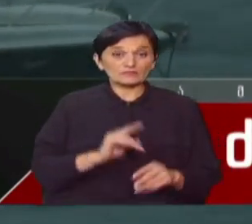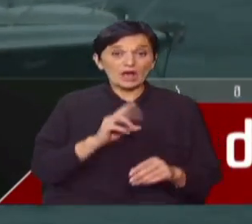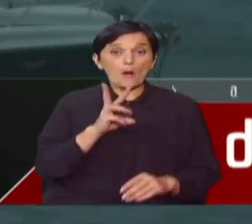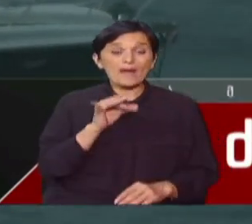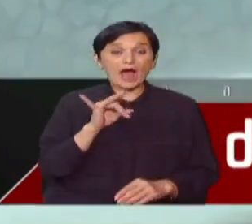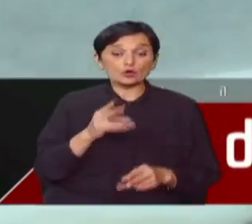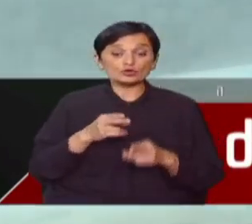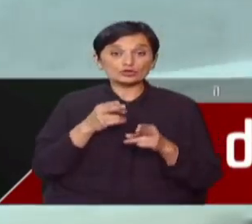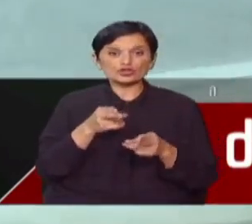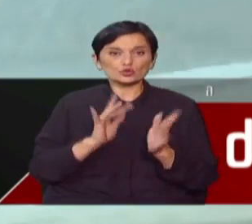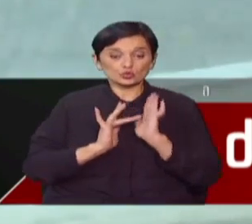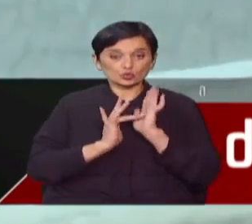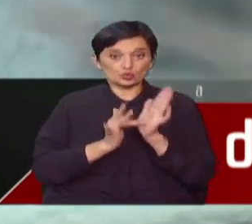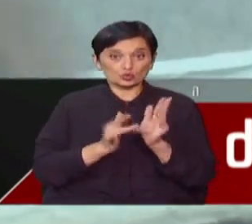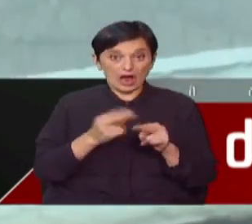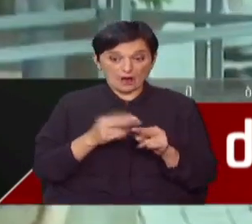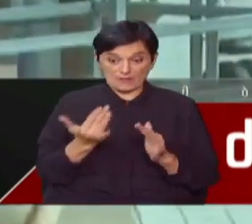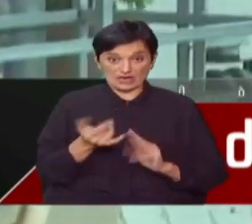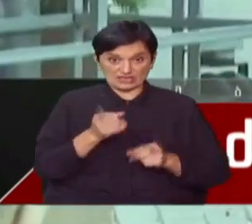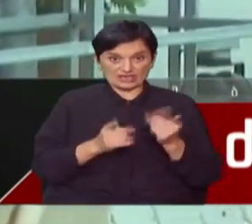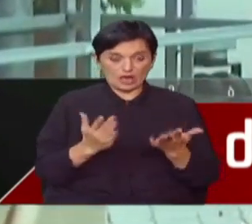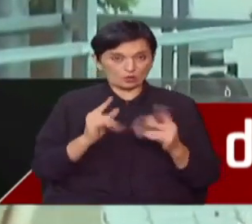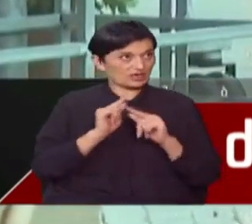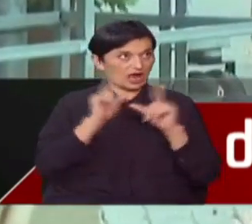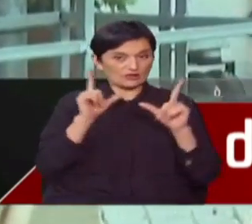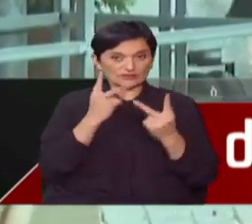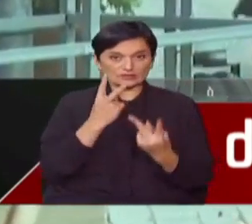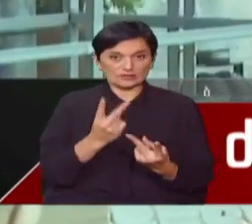Mallorcaze chasul turistebs am realobashi moutsiat gaqvizeba.